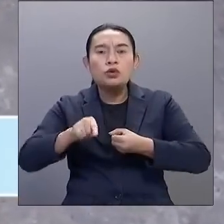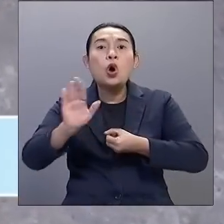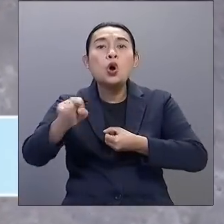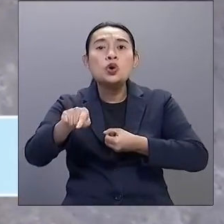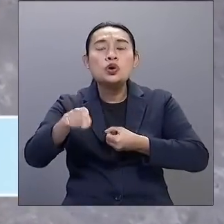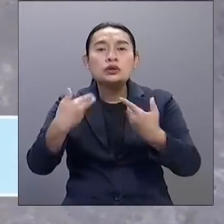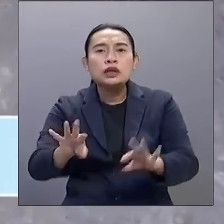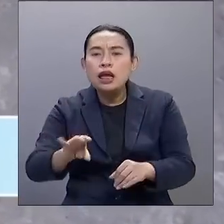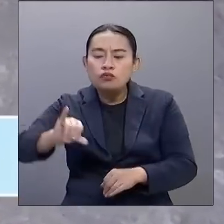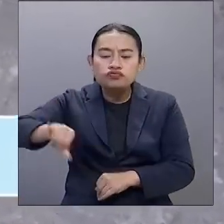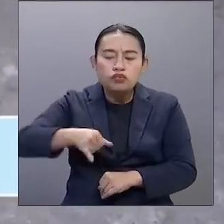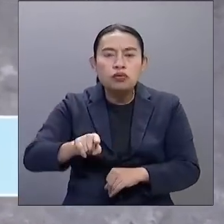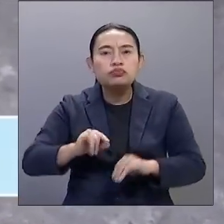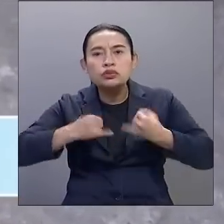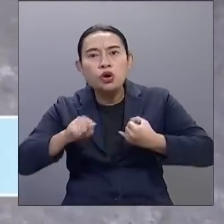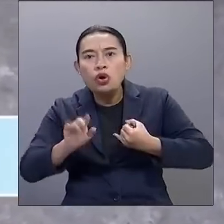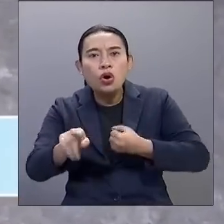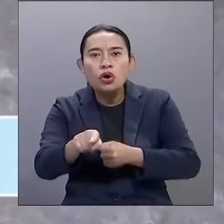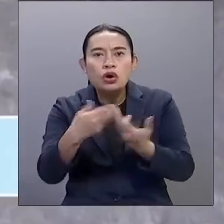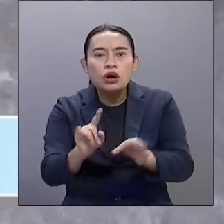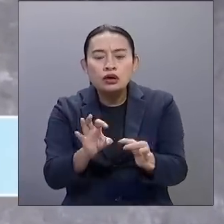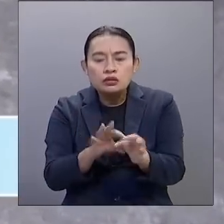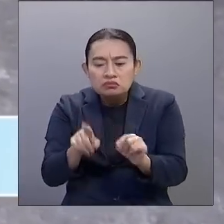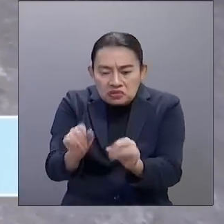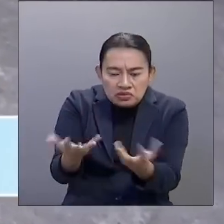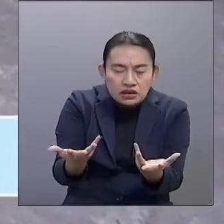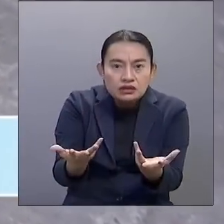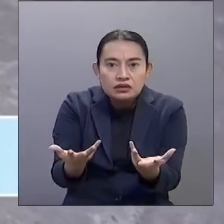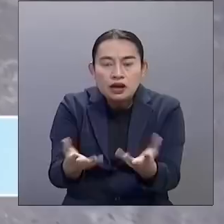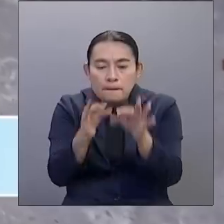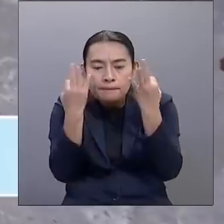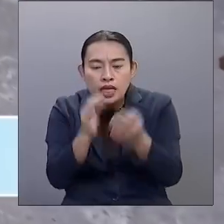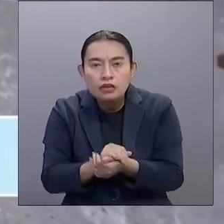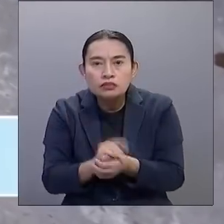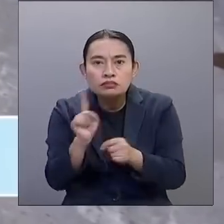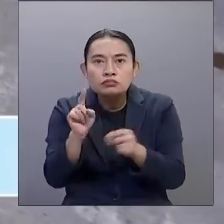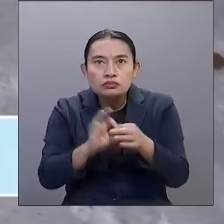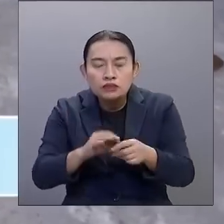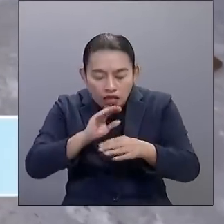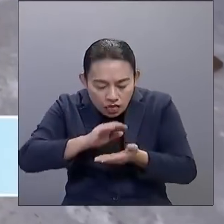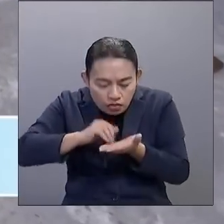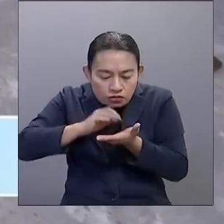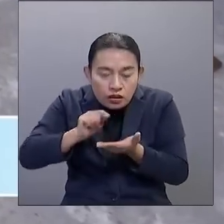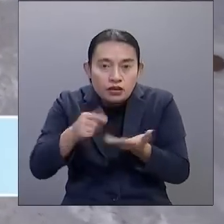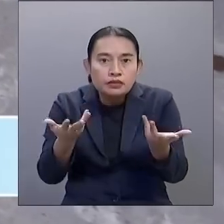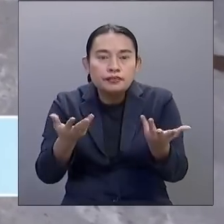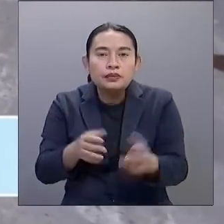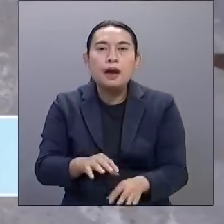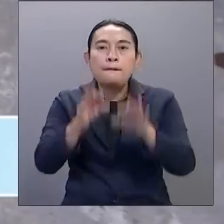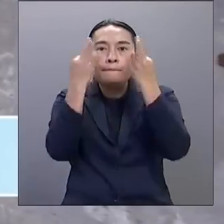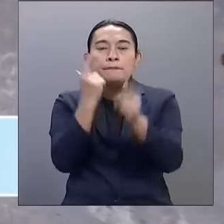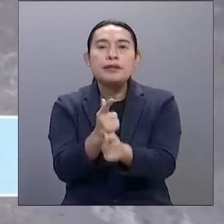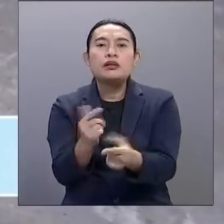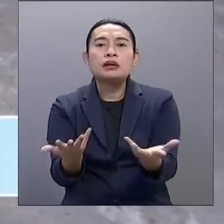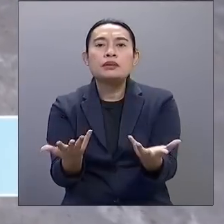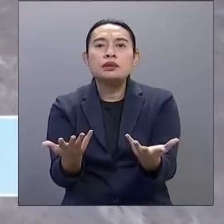ไม่งองแงงงองแงงกับเจ้าของ แต่ถ้า เกิดว่าไม่ใช่เจ้าของเขาจะไม่ให้จับเลย เวลาอยากได้แมวเลียอยากได้ขนมหรืออยากได้ข้าวอะไร แมวบางทีถ้าเกิดไม่ใช่แมวเลี้ยงเนี่ยมันกลัวค